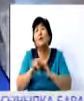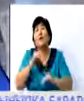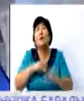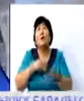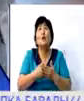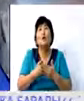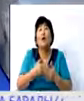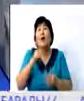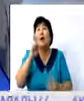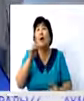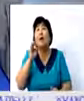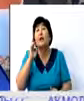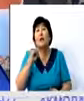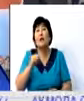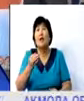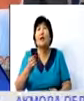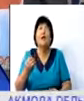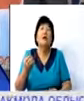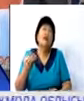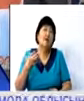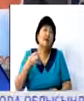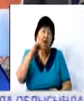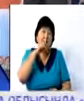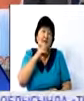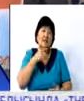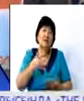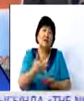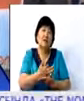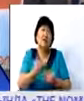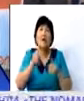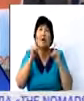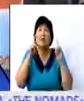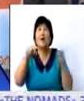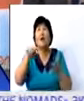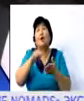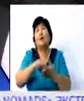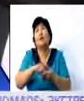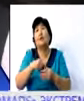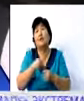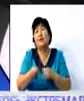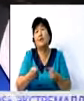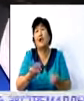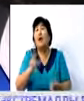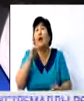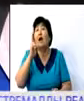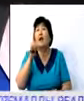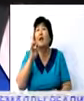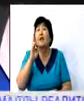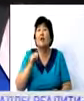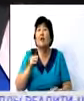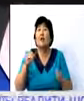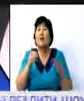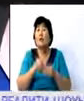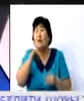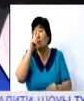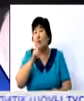жасауда. Қарекет қоры қазақтың жылу жинау деген дәстүрінің жаңғырған түрі дейді қордың жетекшісі. Қарекет қайырымдылық қоры осы бір айдың